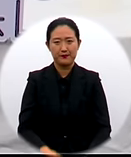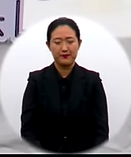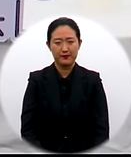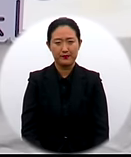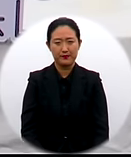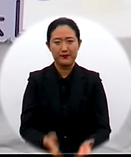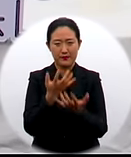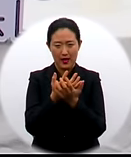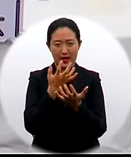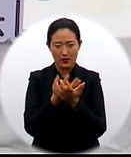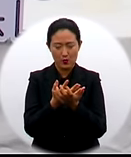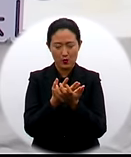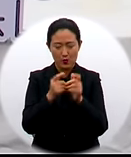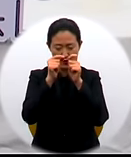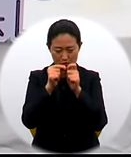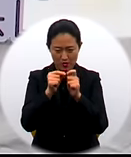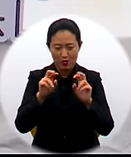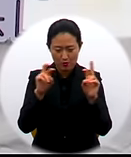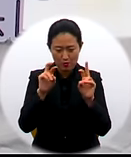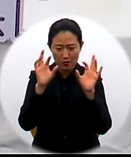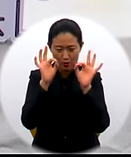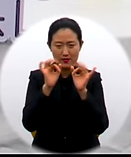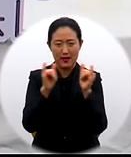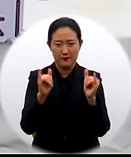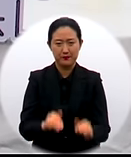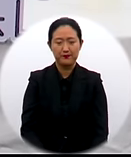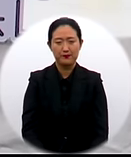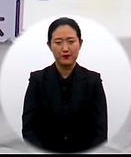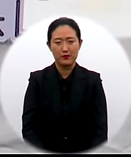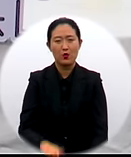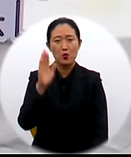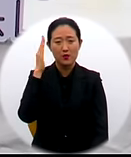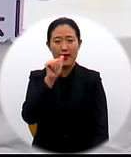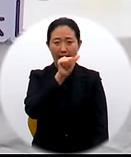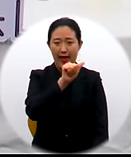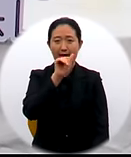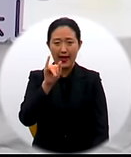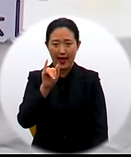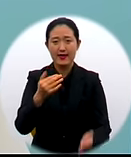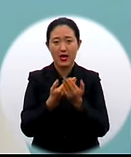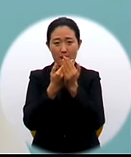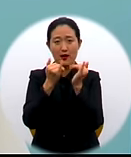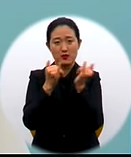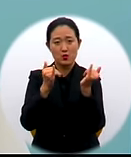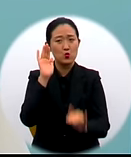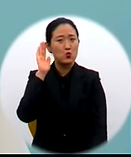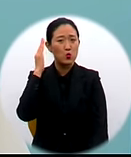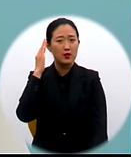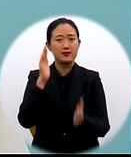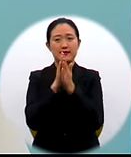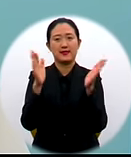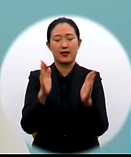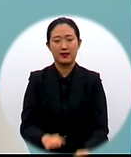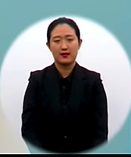번째, 요즘 AI 개발자, AI도 등장한 지 얼마 안 됐습니다. 우리가 4차 산업혁명이라는 말이 등장한 게 불과